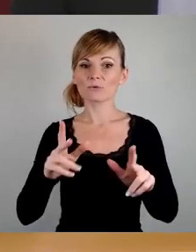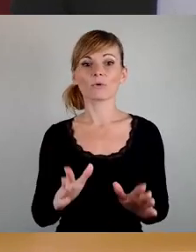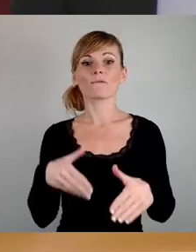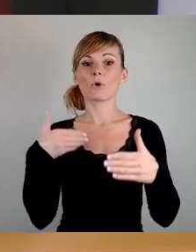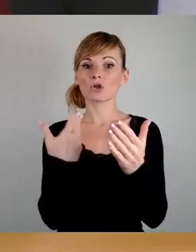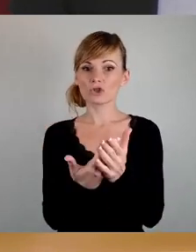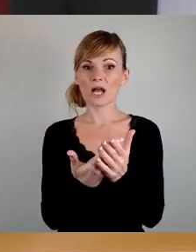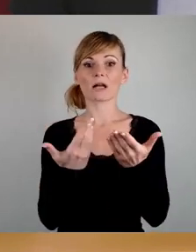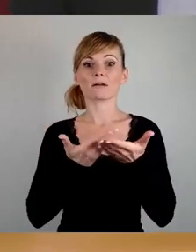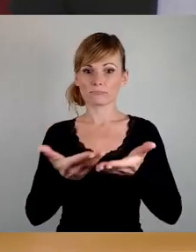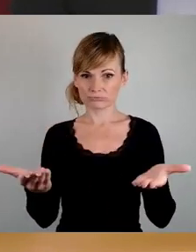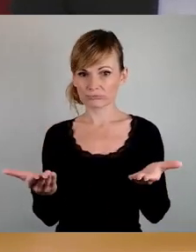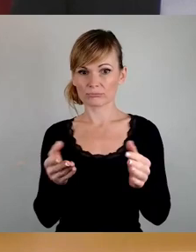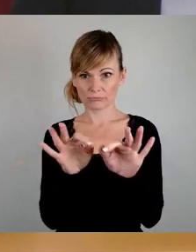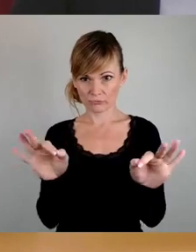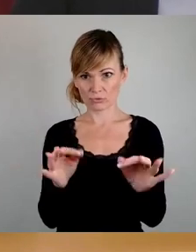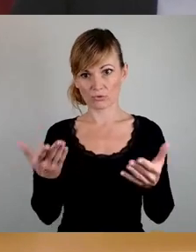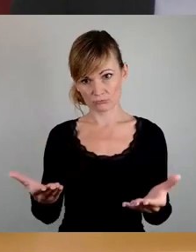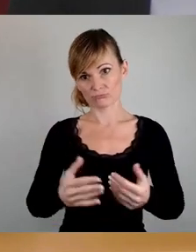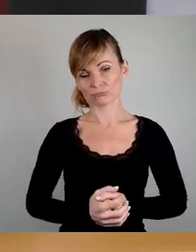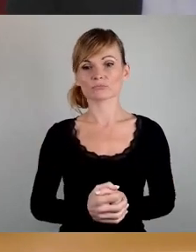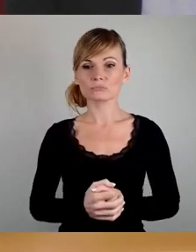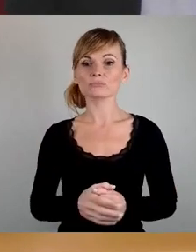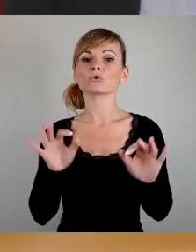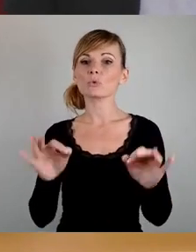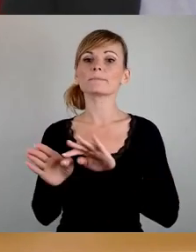Gut, können wir diesen Punkt verlassen.